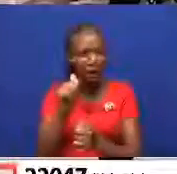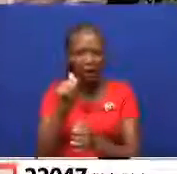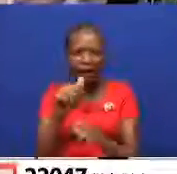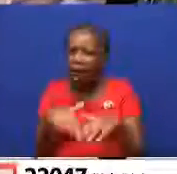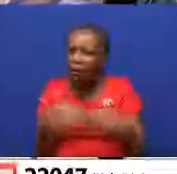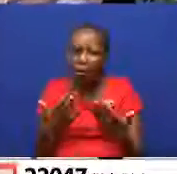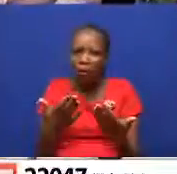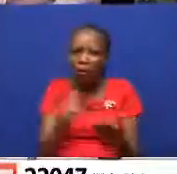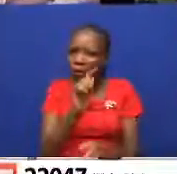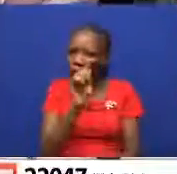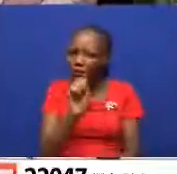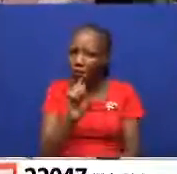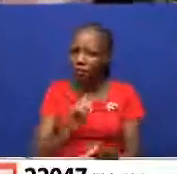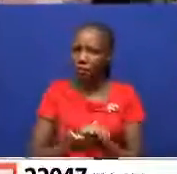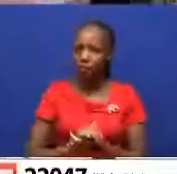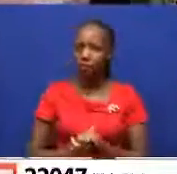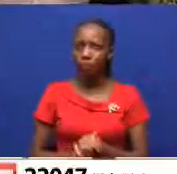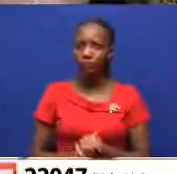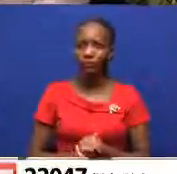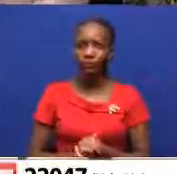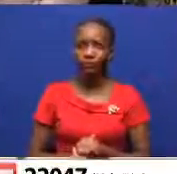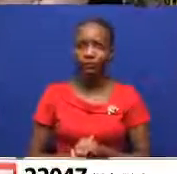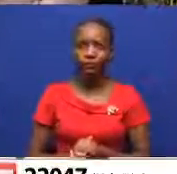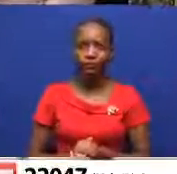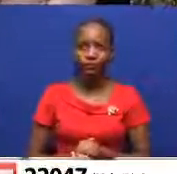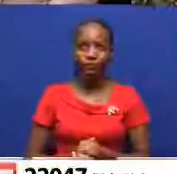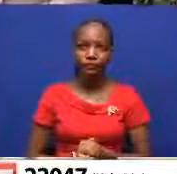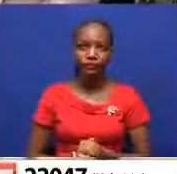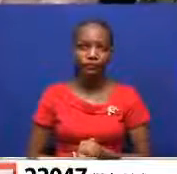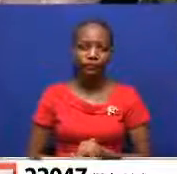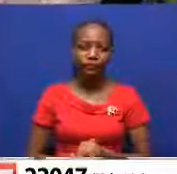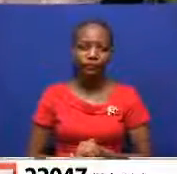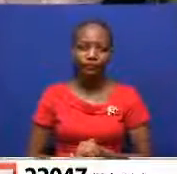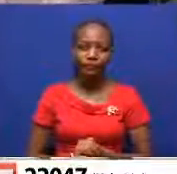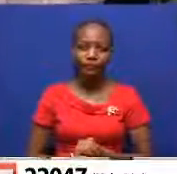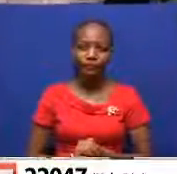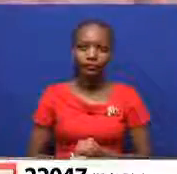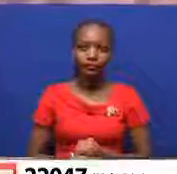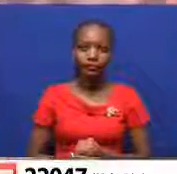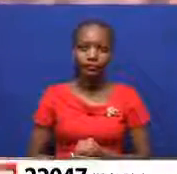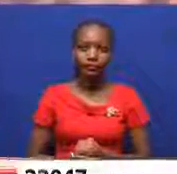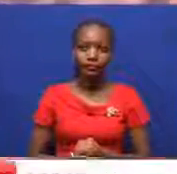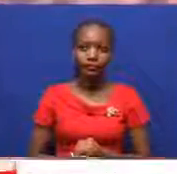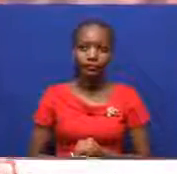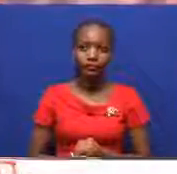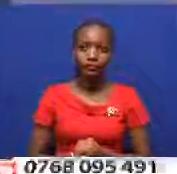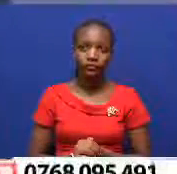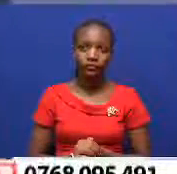kiripotia TV 47 Nairobi, jina langu ni Joash Onsare.